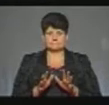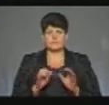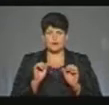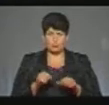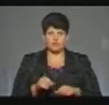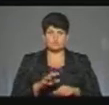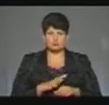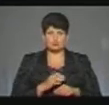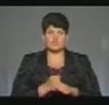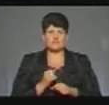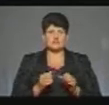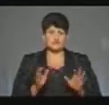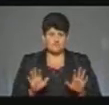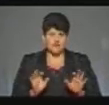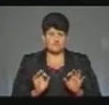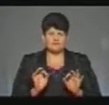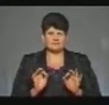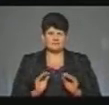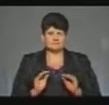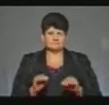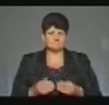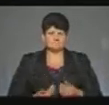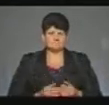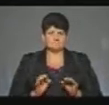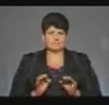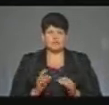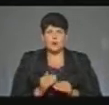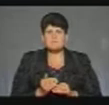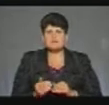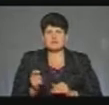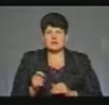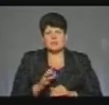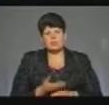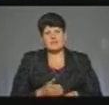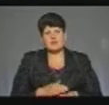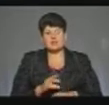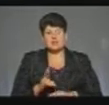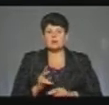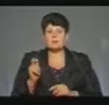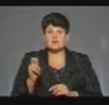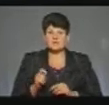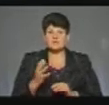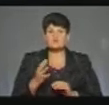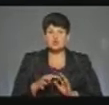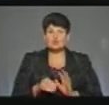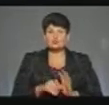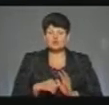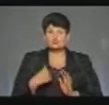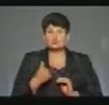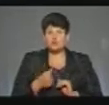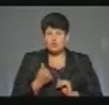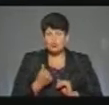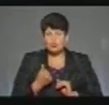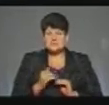можна було влаштуватись. А хто пізніше приїхав, вже було важче. А ті, хто приїхали в 46-му році